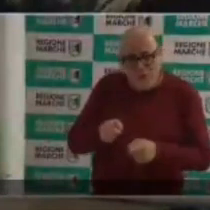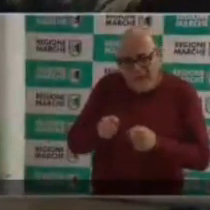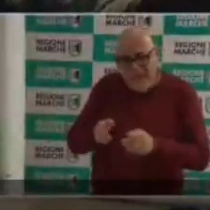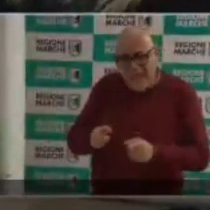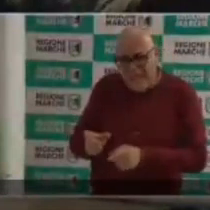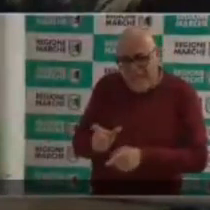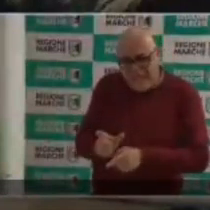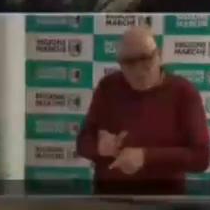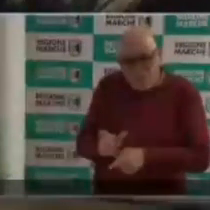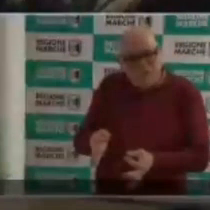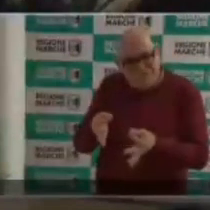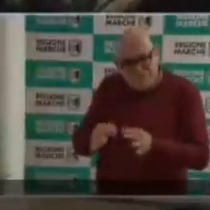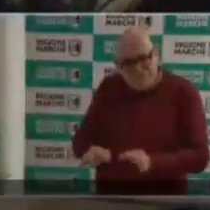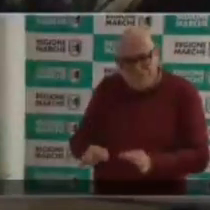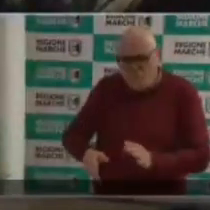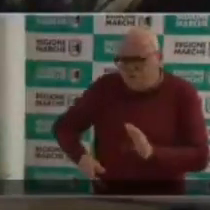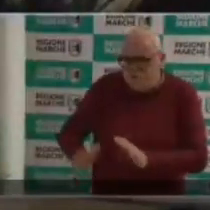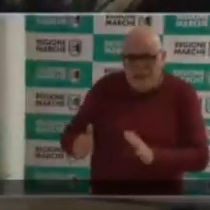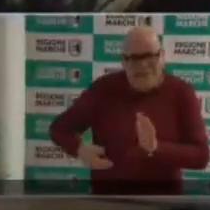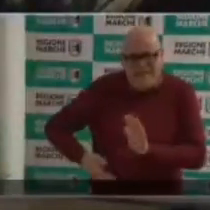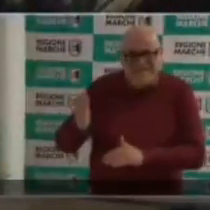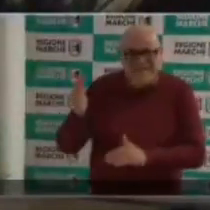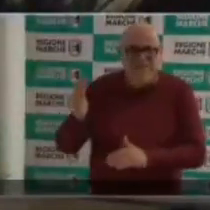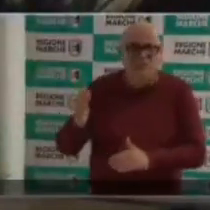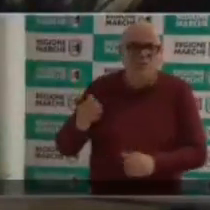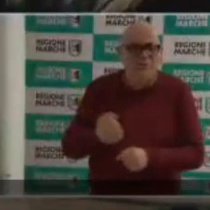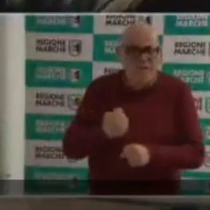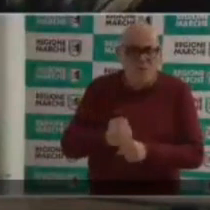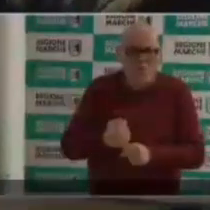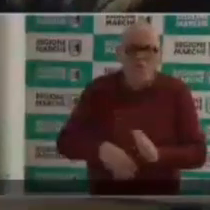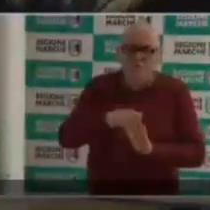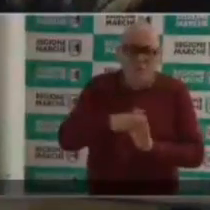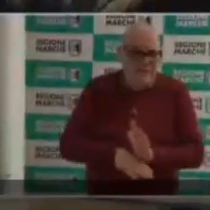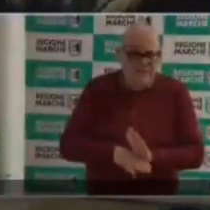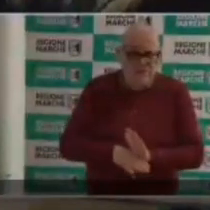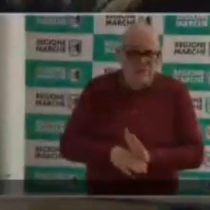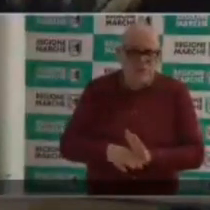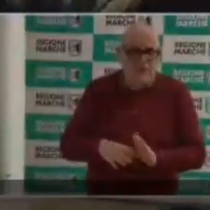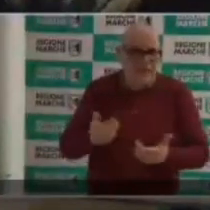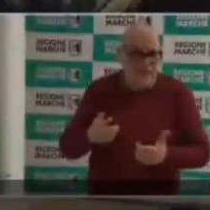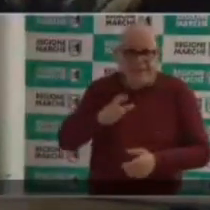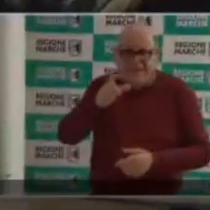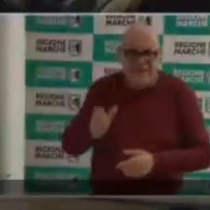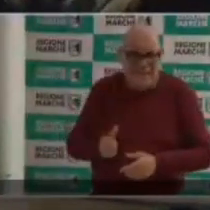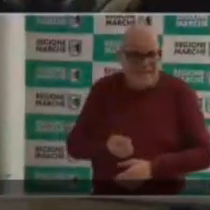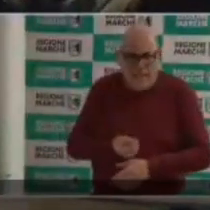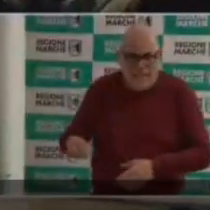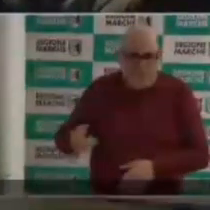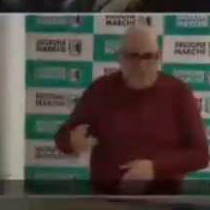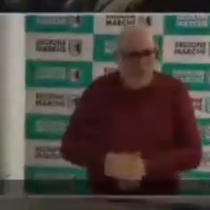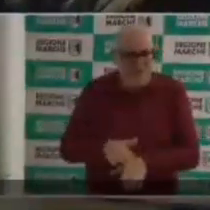lavoro di coprogrammazione e di coprogettazione che, lasciatemi dire, ha poche esperienze in Italia. E